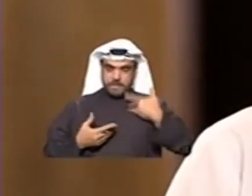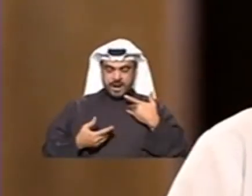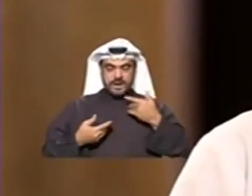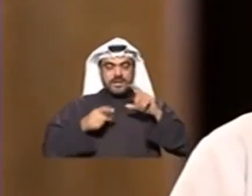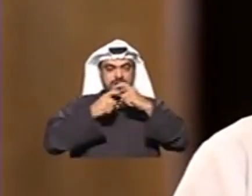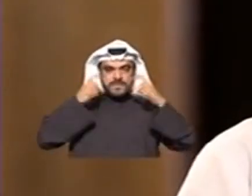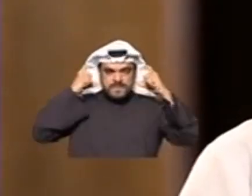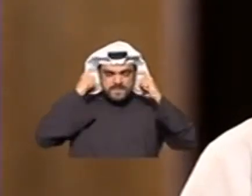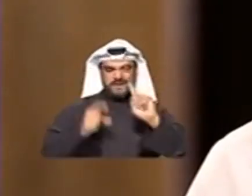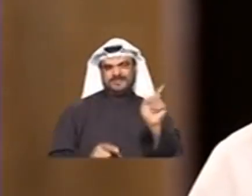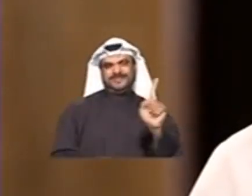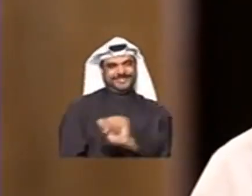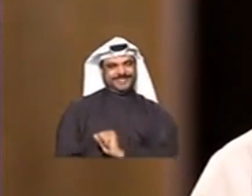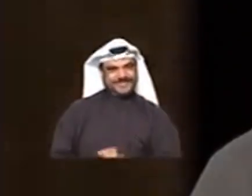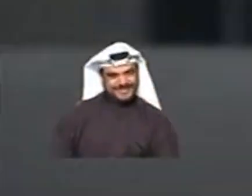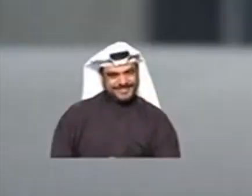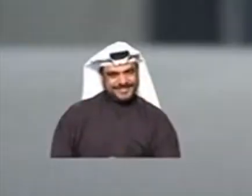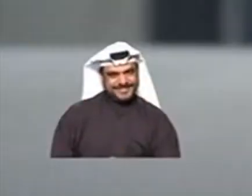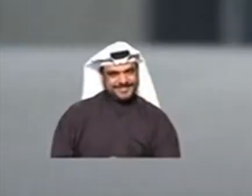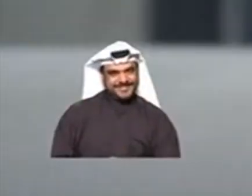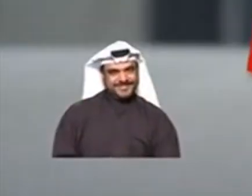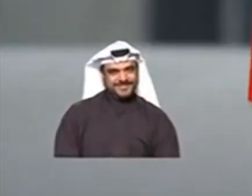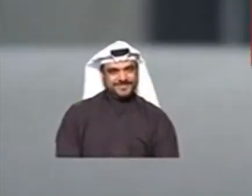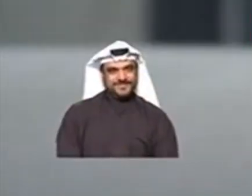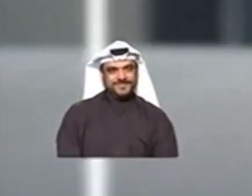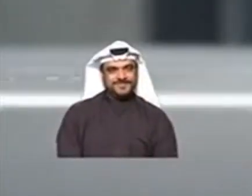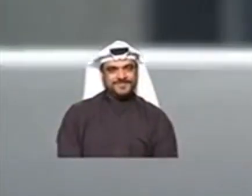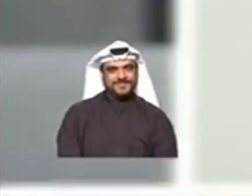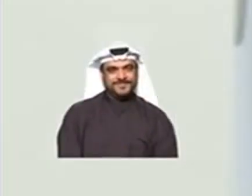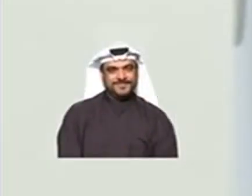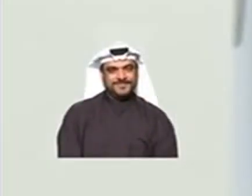واستخدامها بشكل غير صحيح.